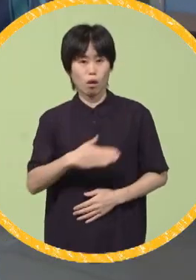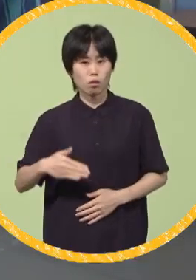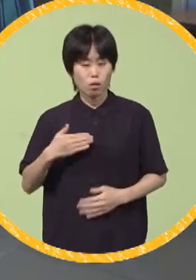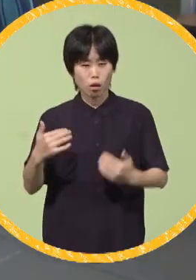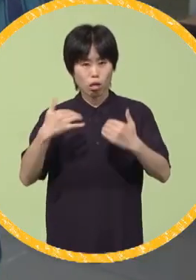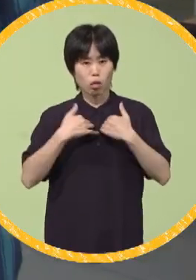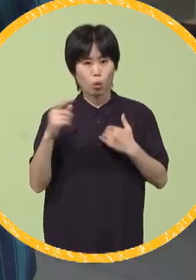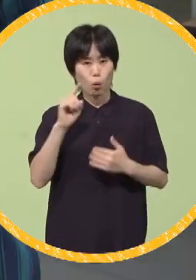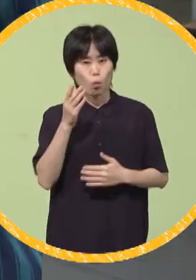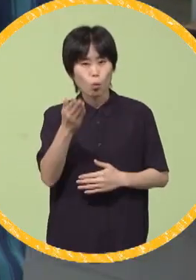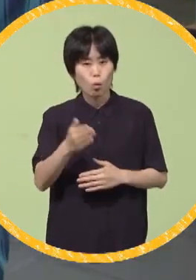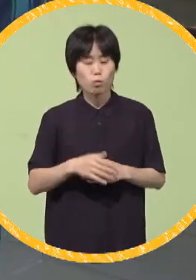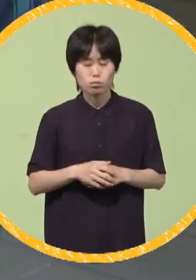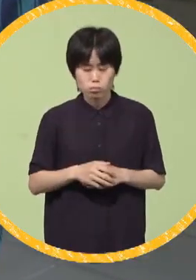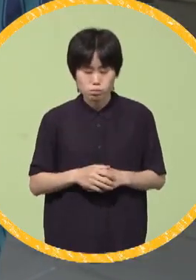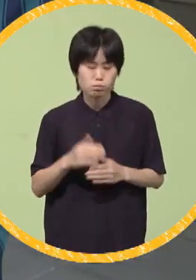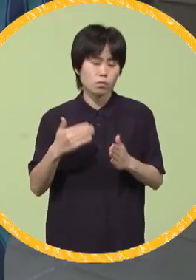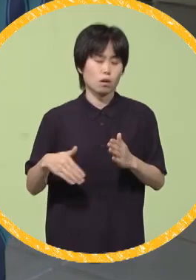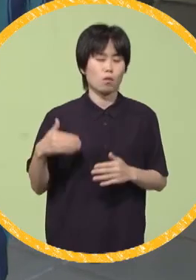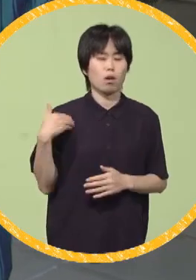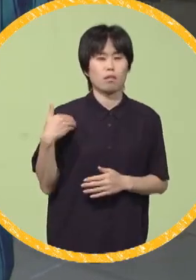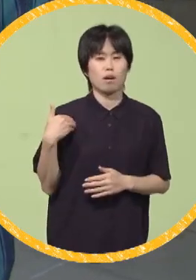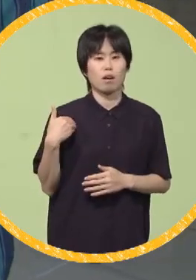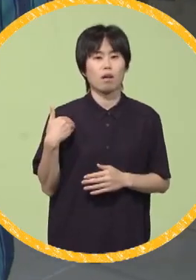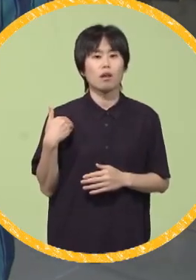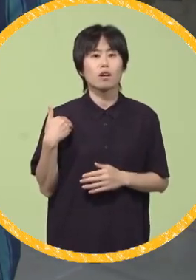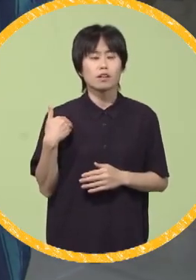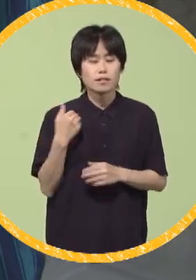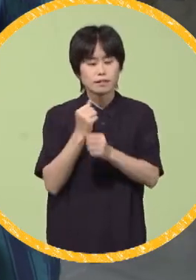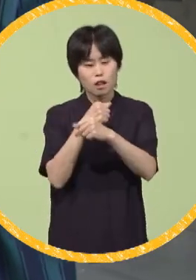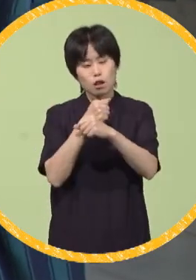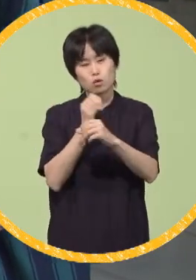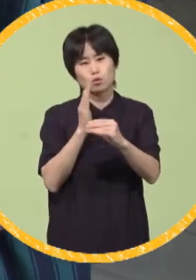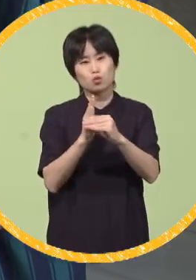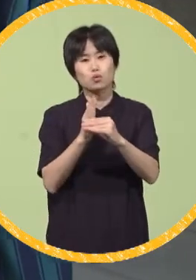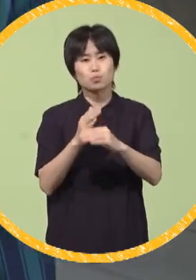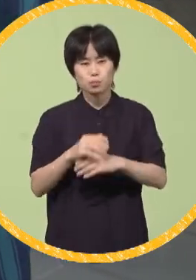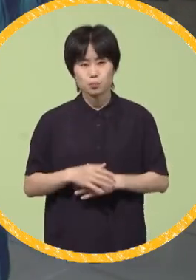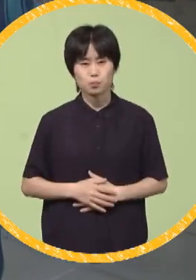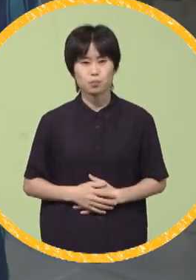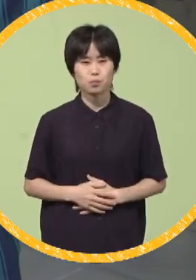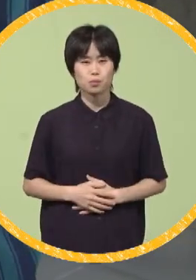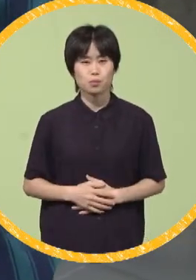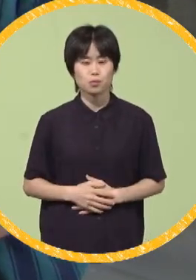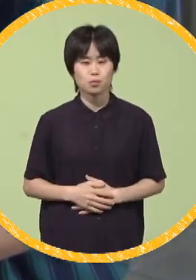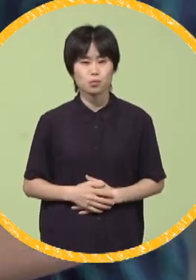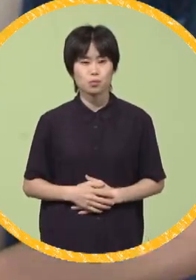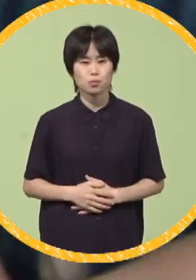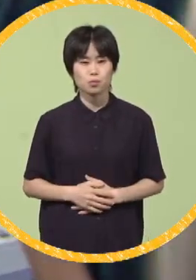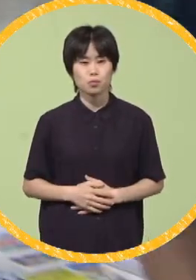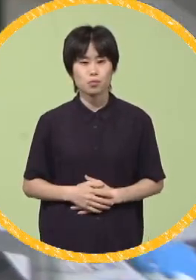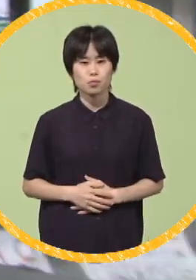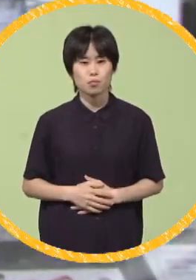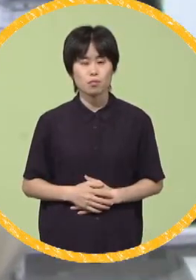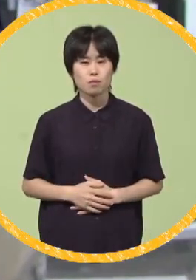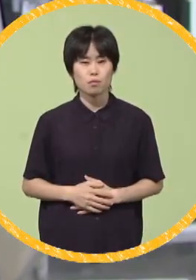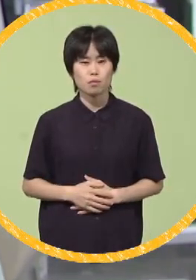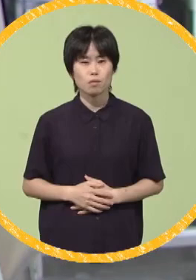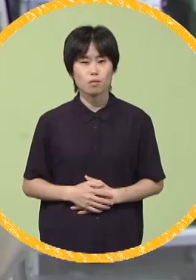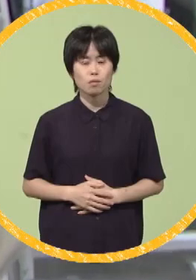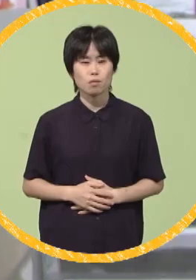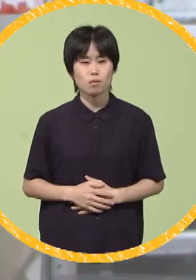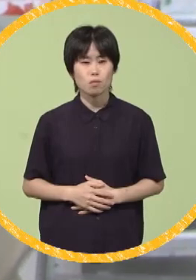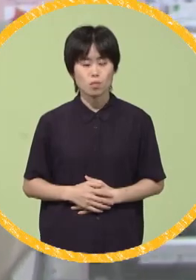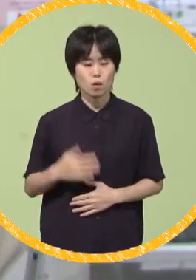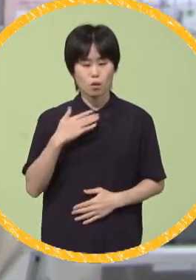かってはないんですか。 そうですね、人体の影響ですが、うんうん、今研究の途中です。ただ、まあ、人間の